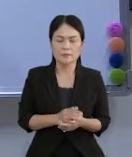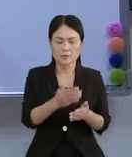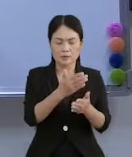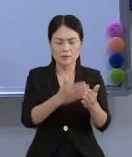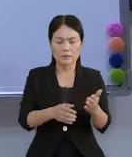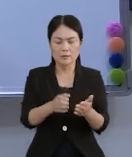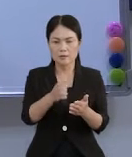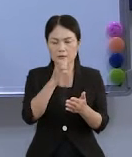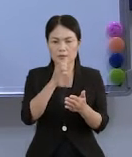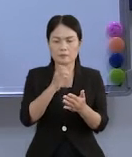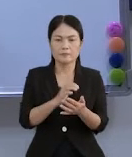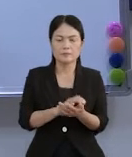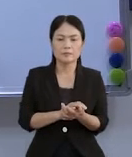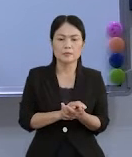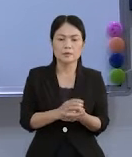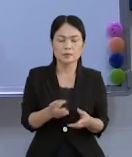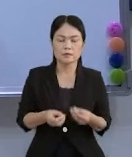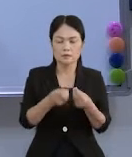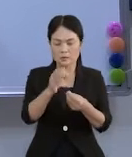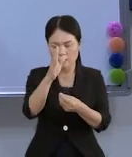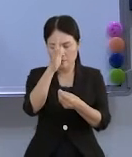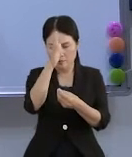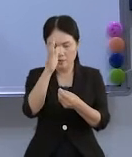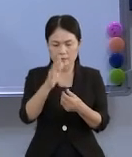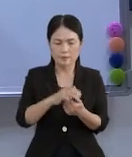núm chu nó bụng